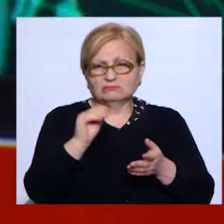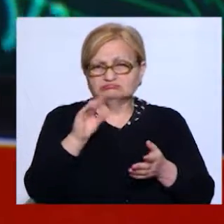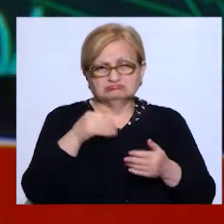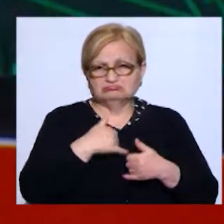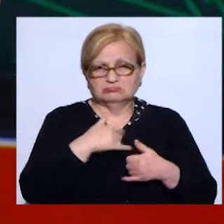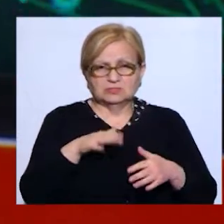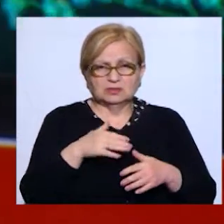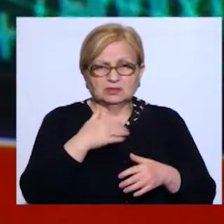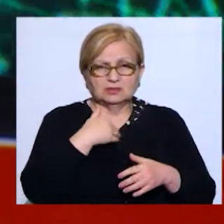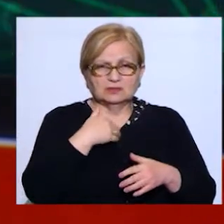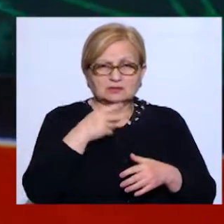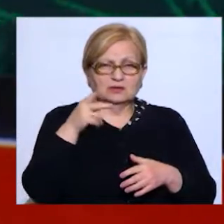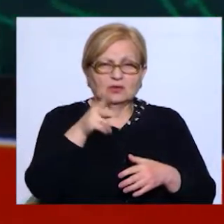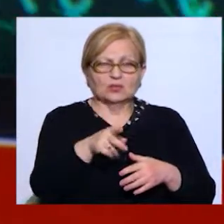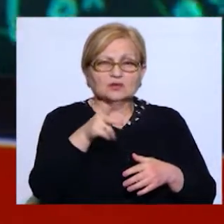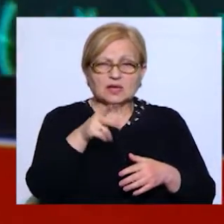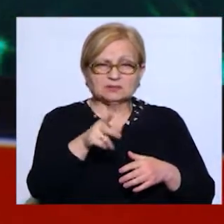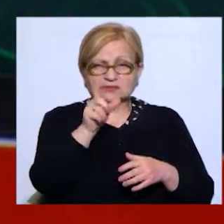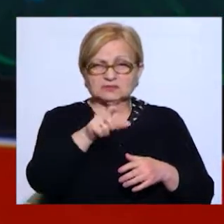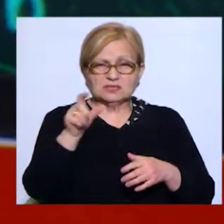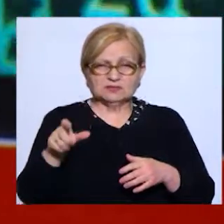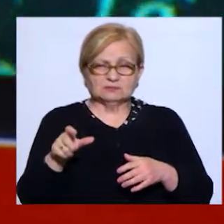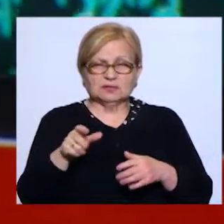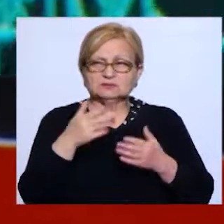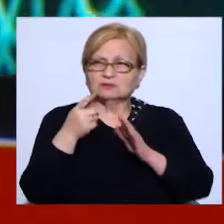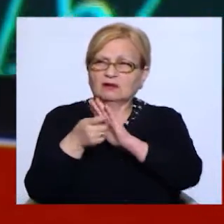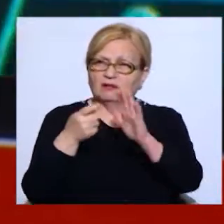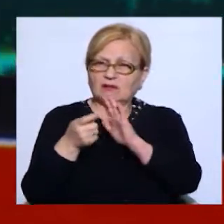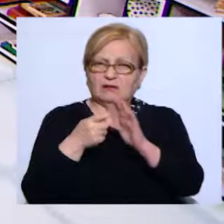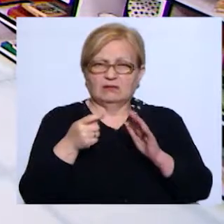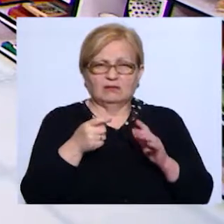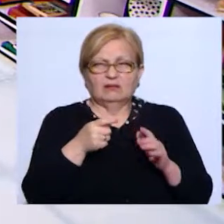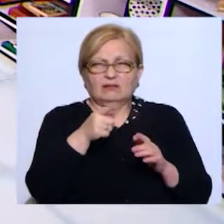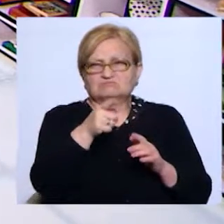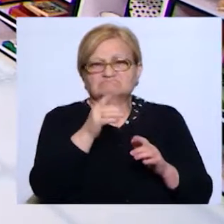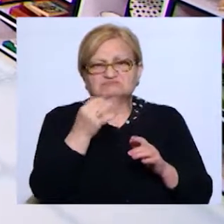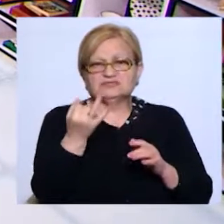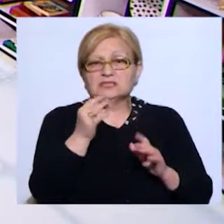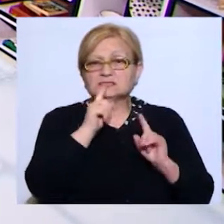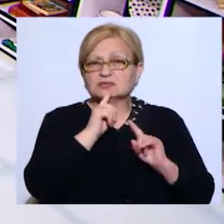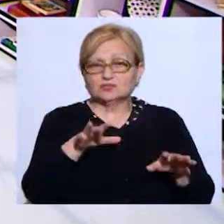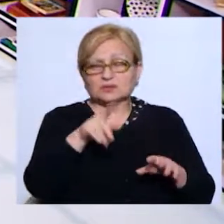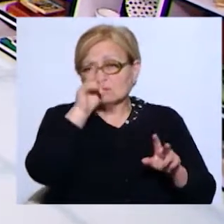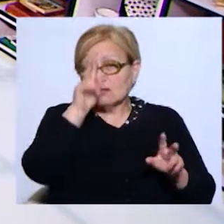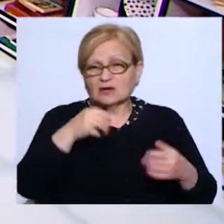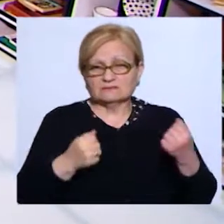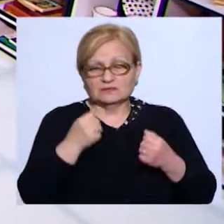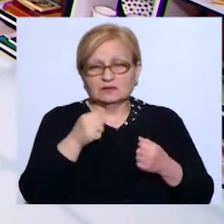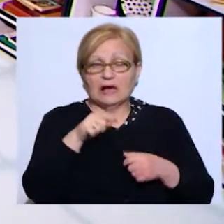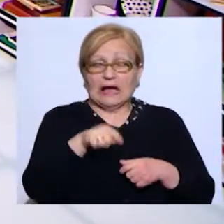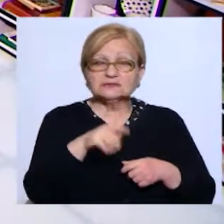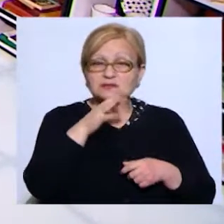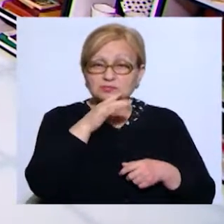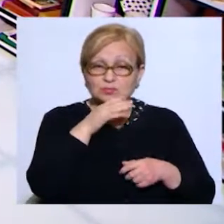ეხლა ჩემნაირი 2000-ში თუ გამოკითხეს, ბევრი ვთქვათ, მარტო ესეთი თუ მოხდეთ არ არის, ხო? ამიტომ ჯობია ასეთ